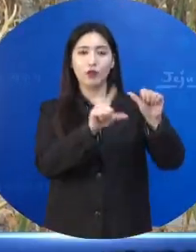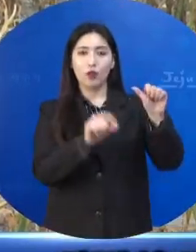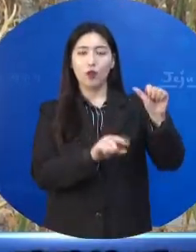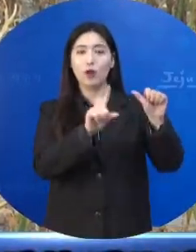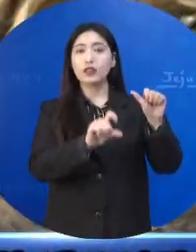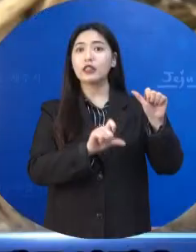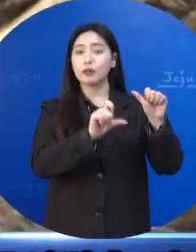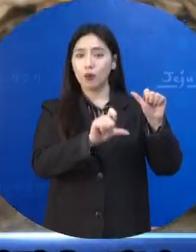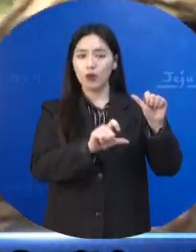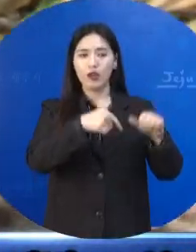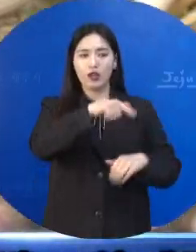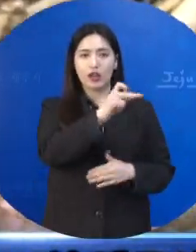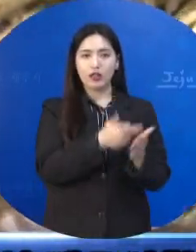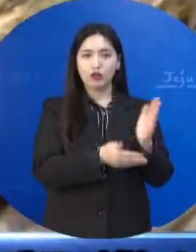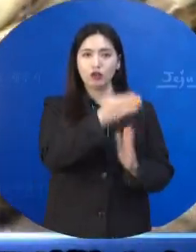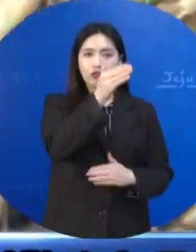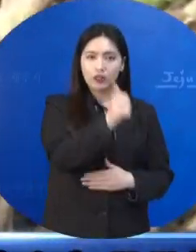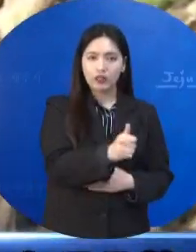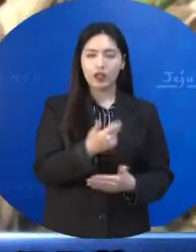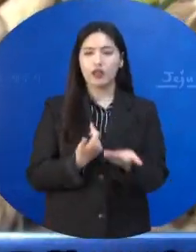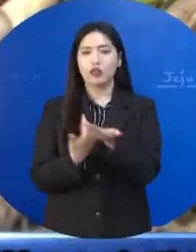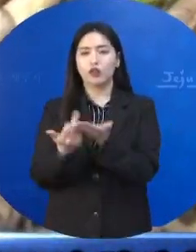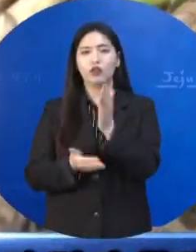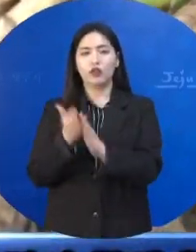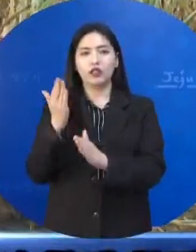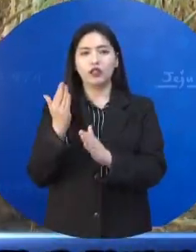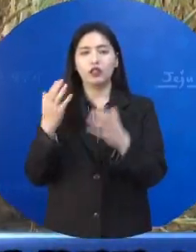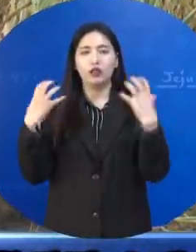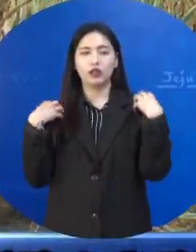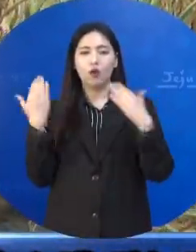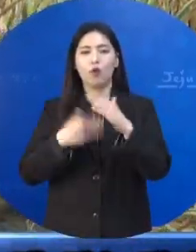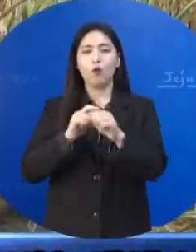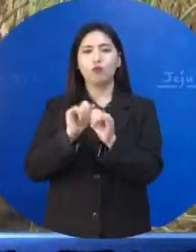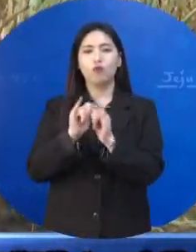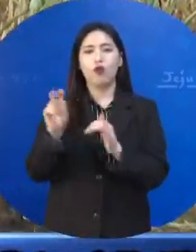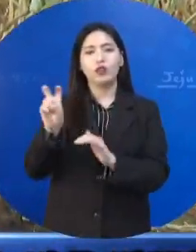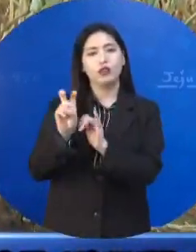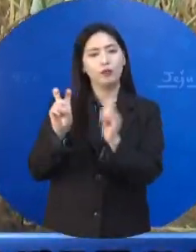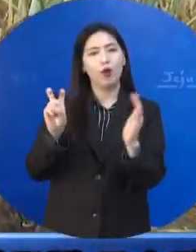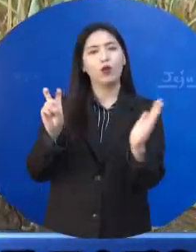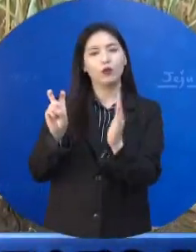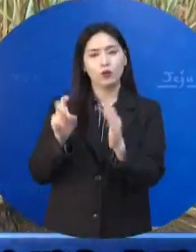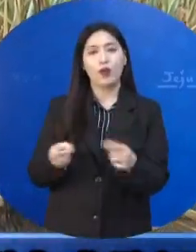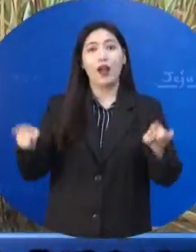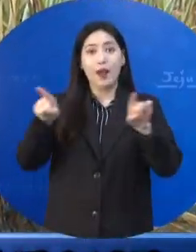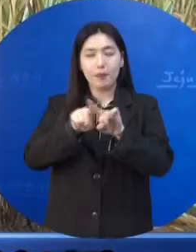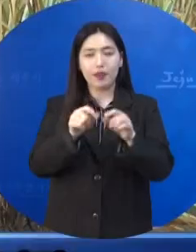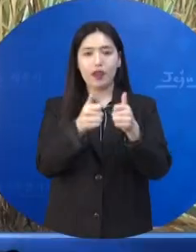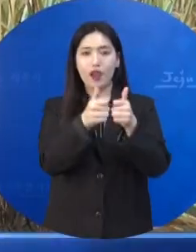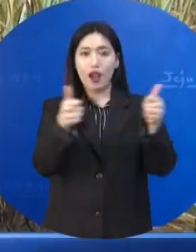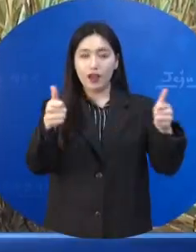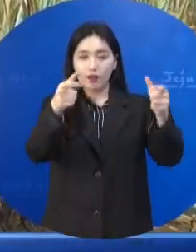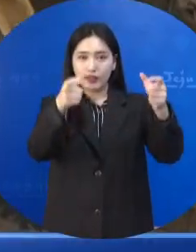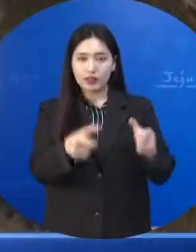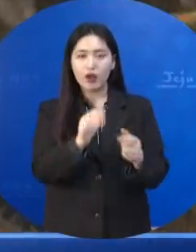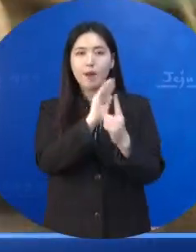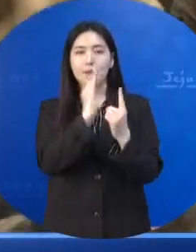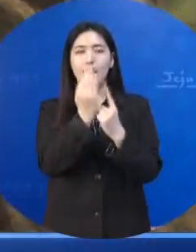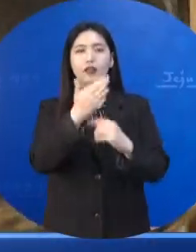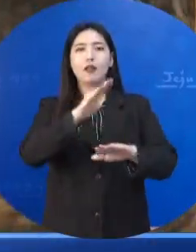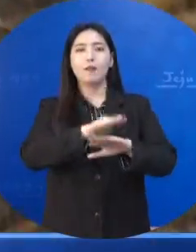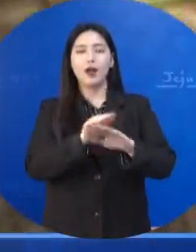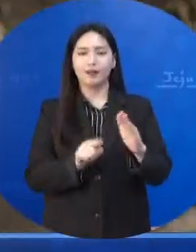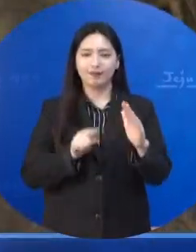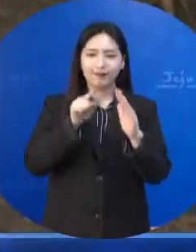강병삼 제주시장은 지난 15일 제주시청 소속 공무원 20여 명과 함께 한경면 소재 마늘 재배